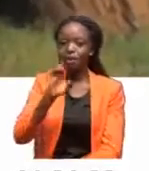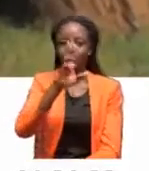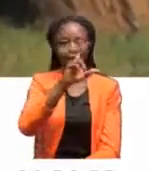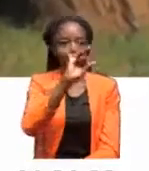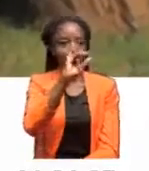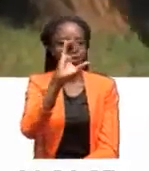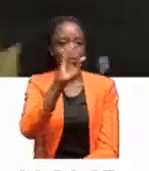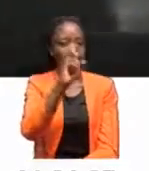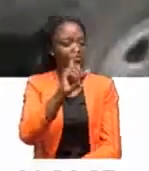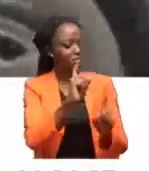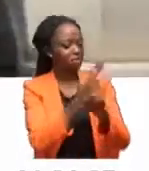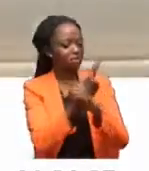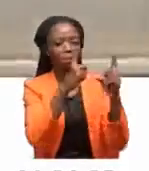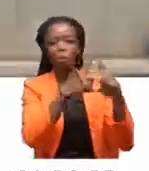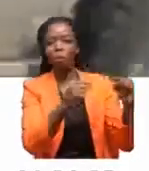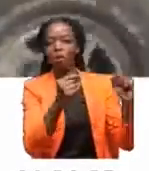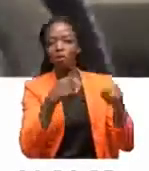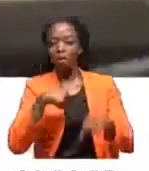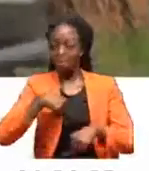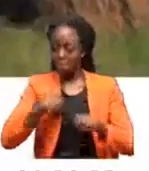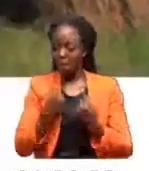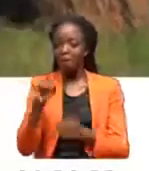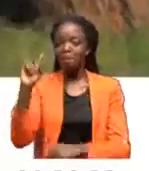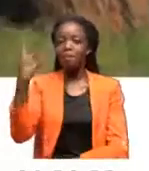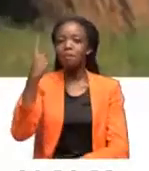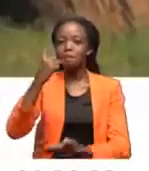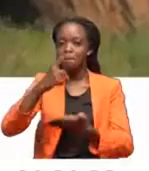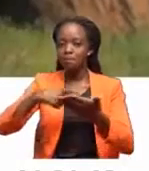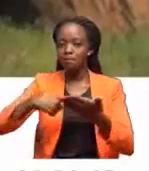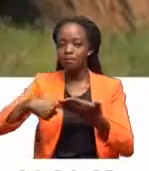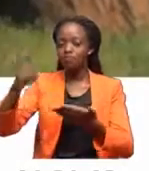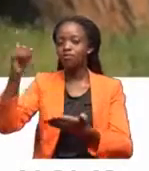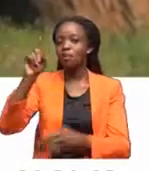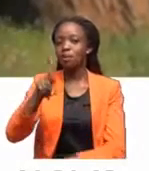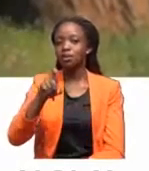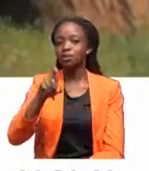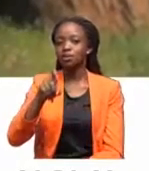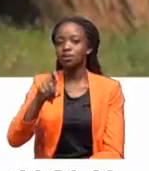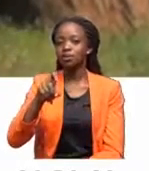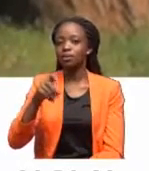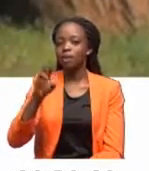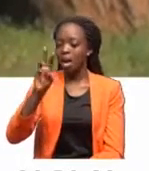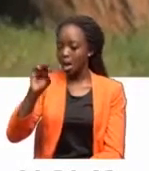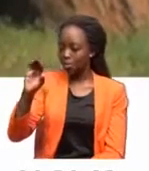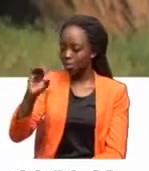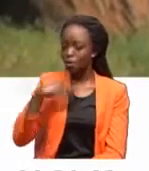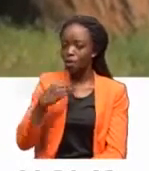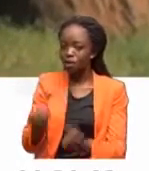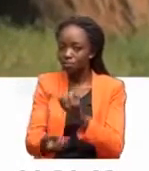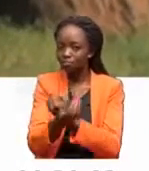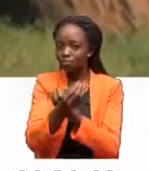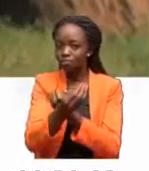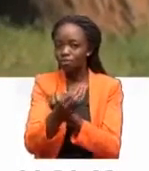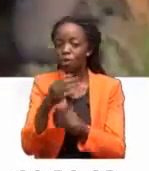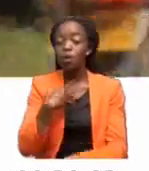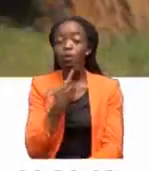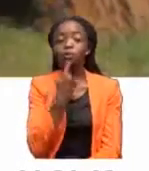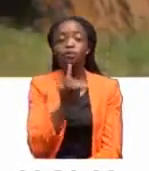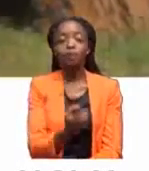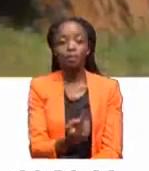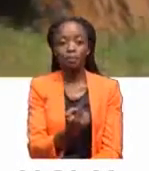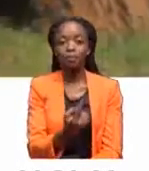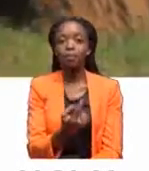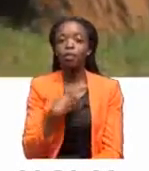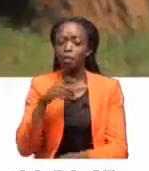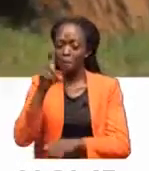tofauti sana. Yangu ni lazima ipite. Na wale MCA wataitwa kwenda kuongwa ili wananchi waumie Trans Nzoia, tumesema ya kwamba tuta